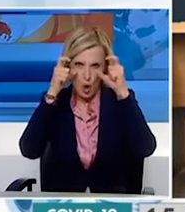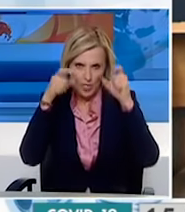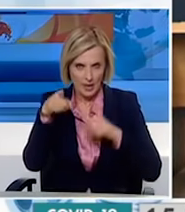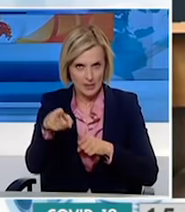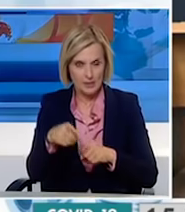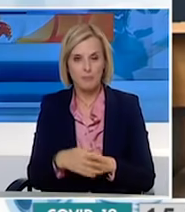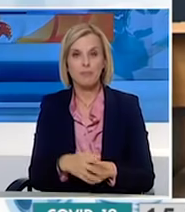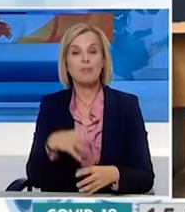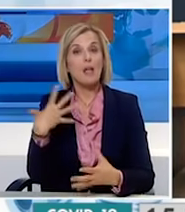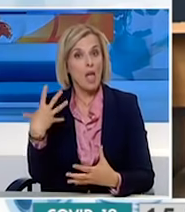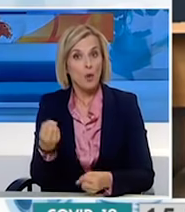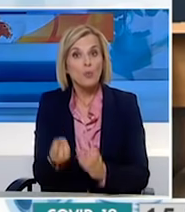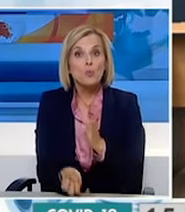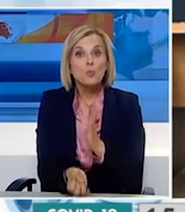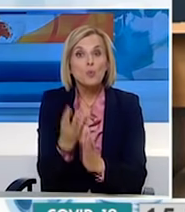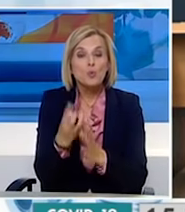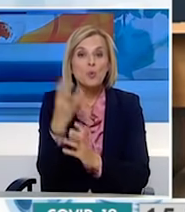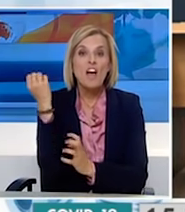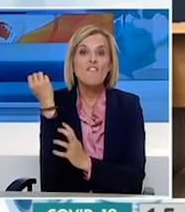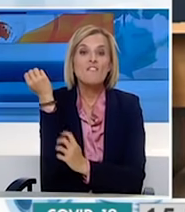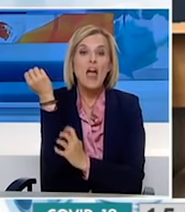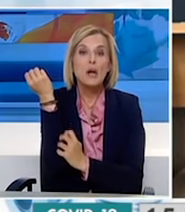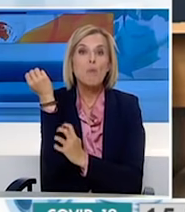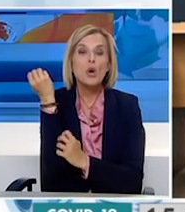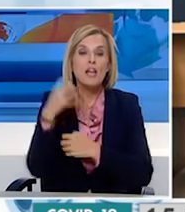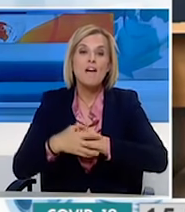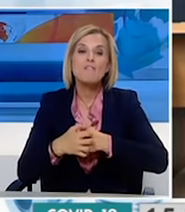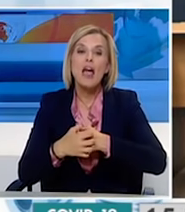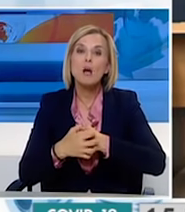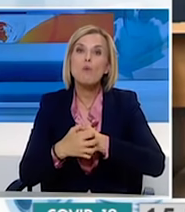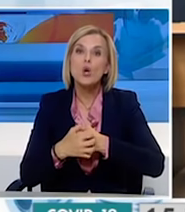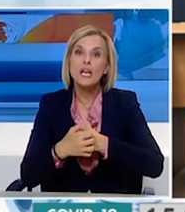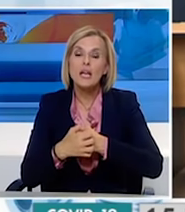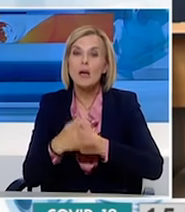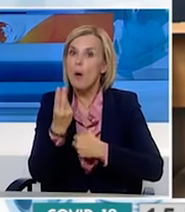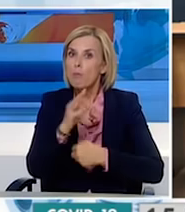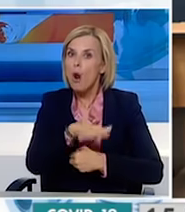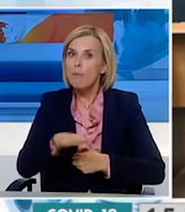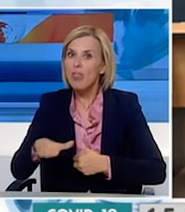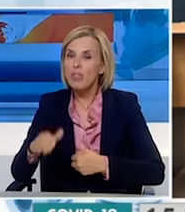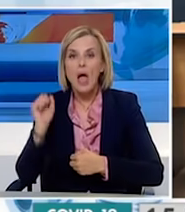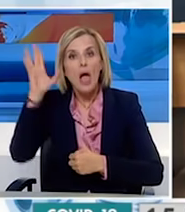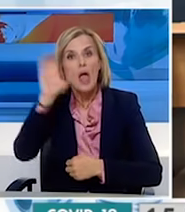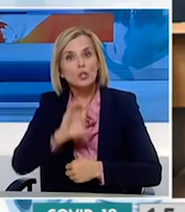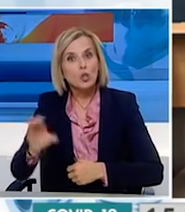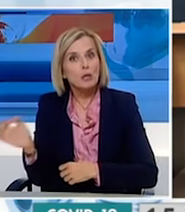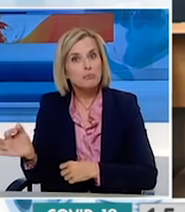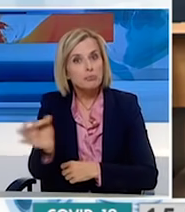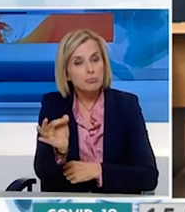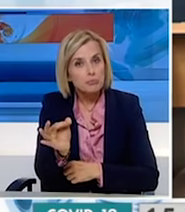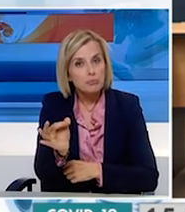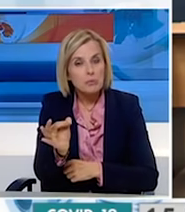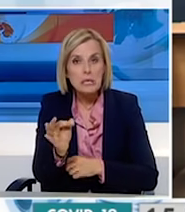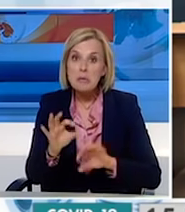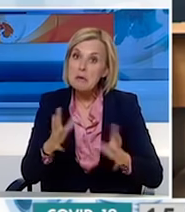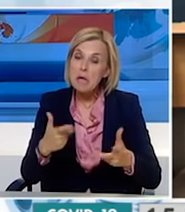επιστημονικά δεδομένα για το φλεγμονώδες σύνδρομο που πλήττει παιδιά στο εξωτερικό και επιστήμονες το συνδέουν με τον κορονοϊό? Διαβάζοντας